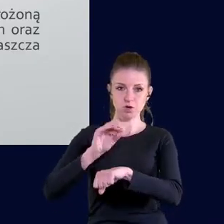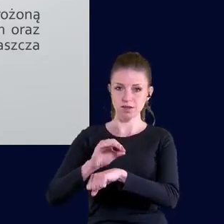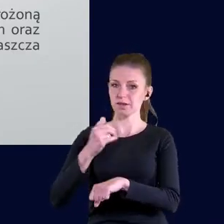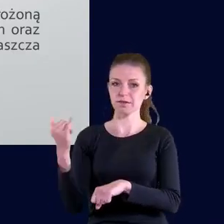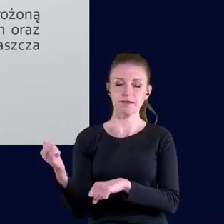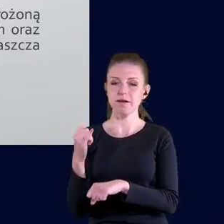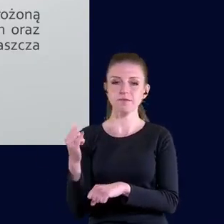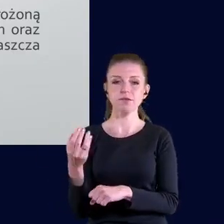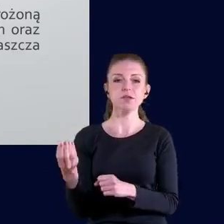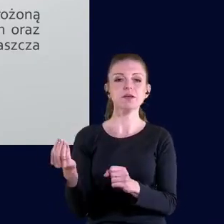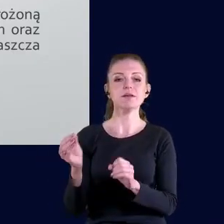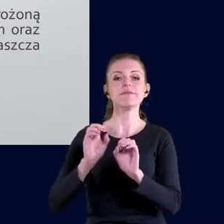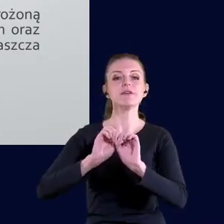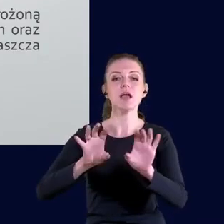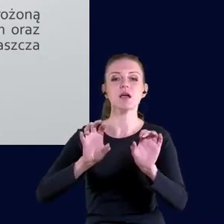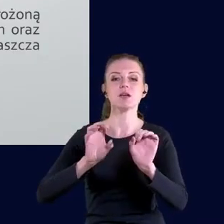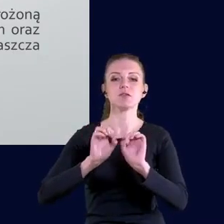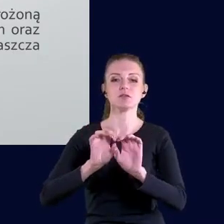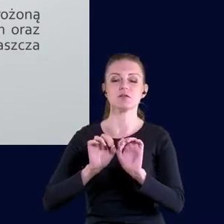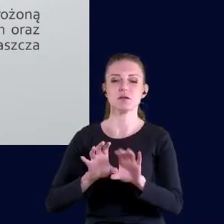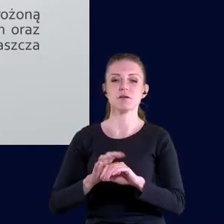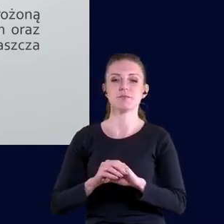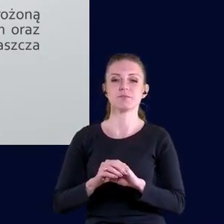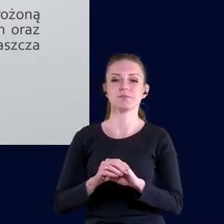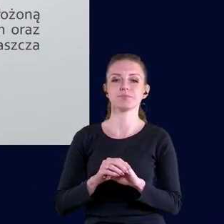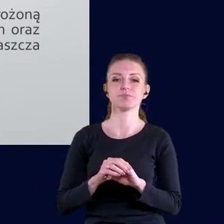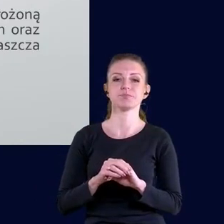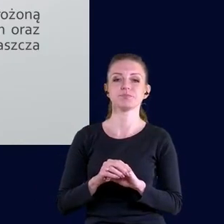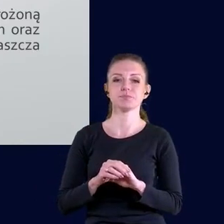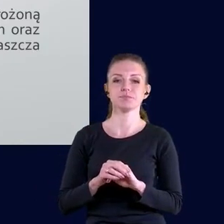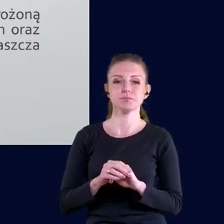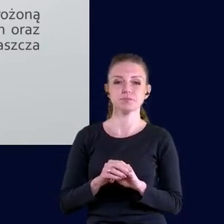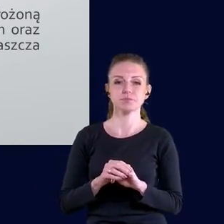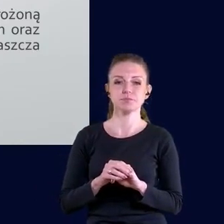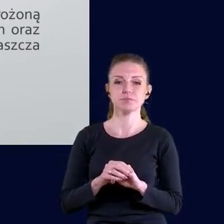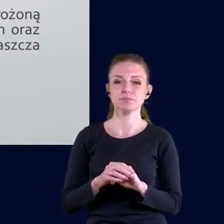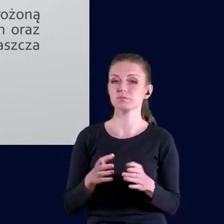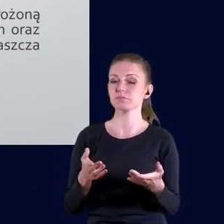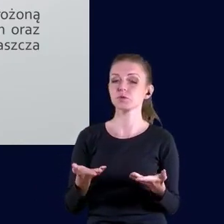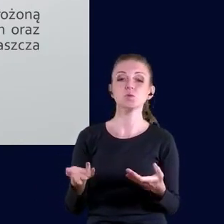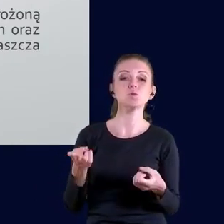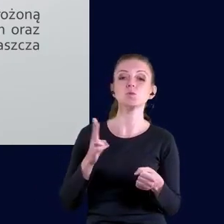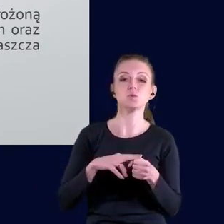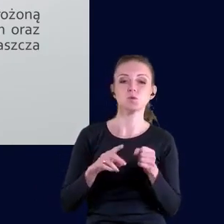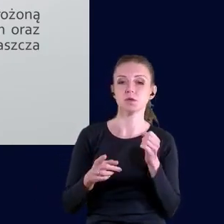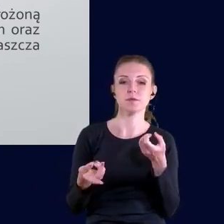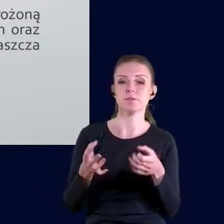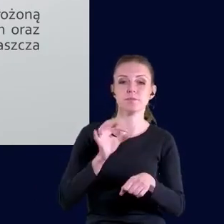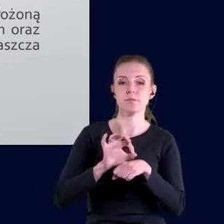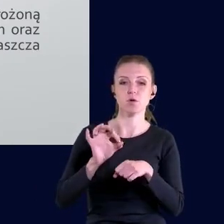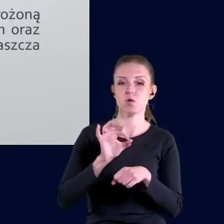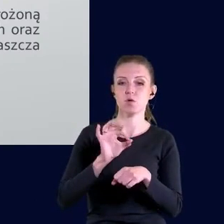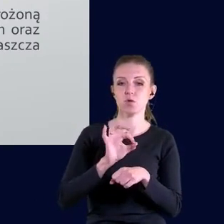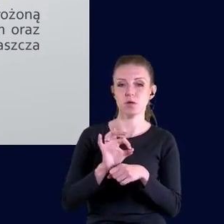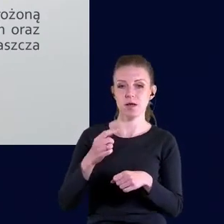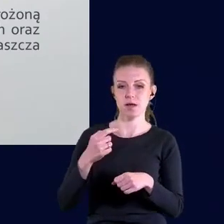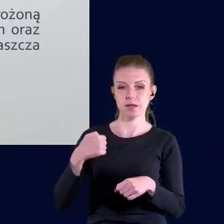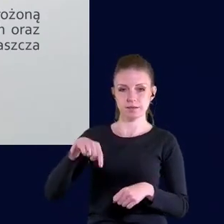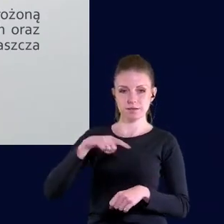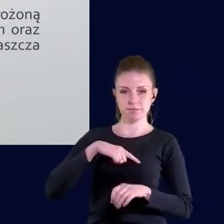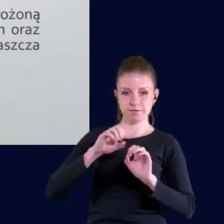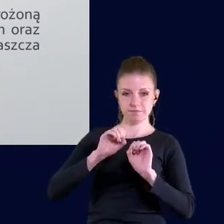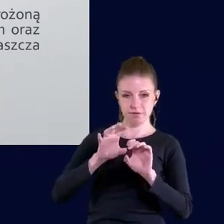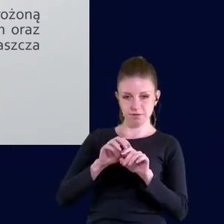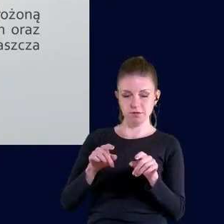Oczywiście oprócz tego jakiego projektu elementem są te szkolenia to kwestia tego